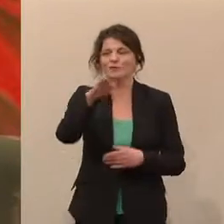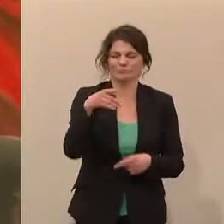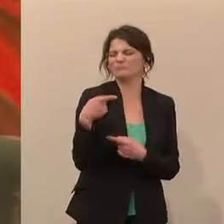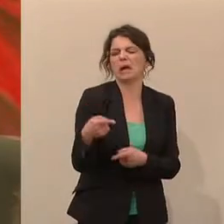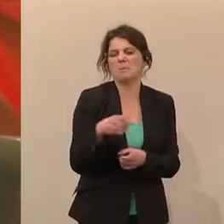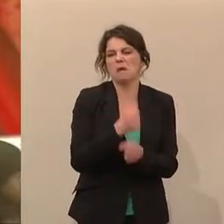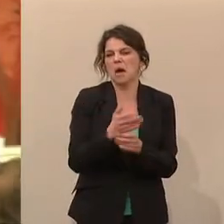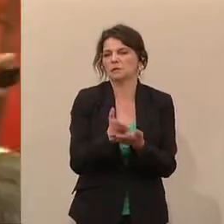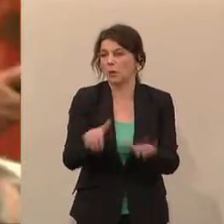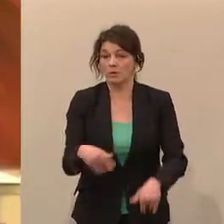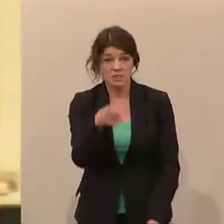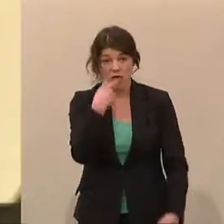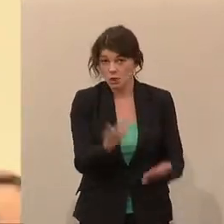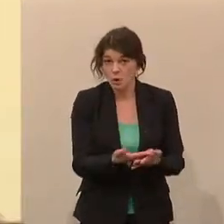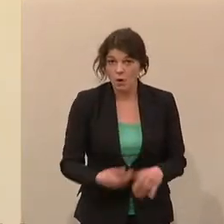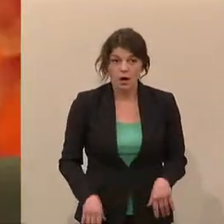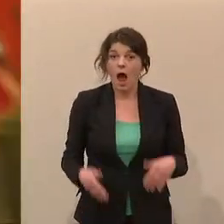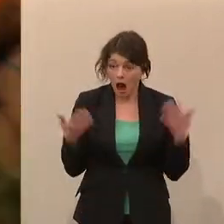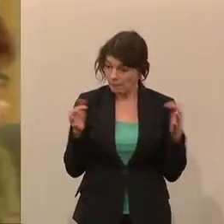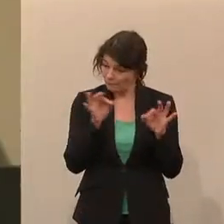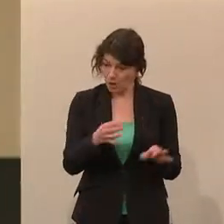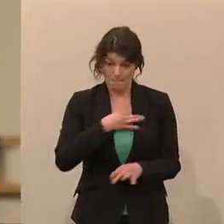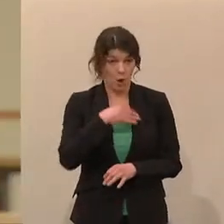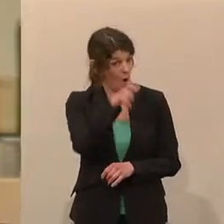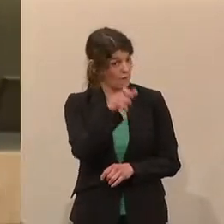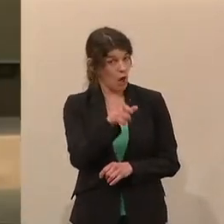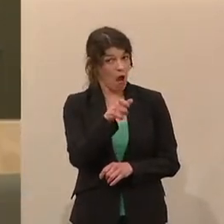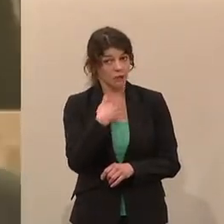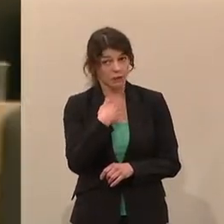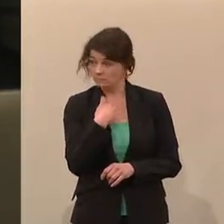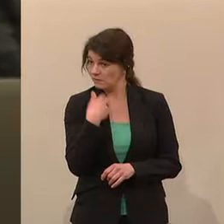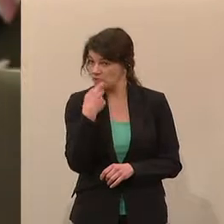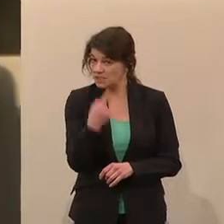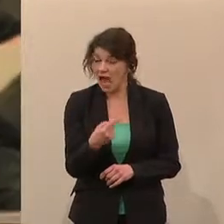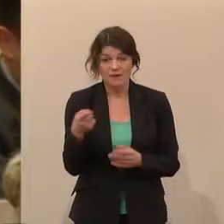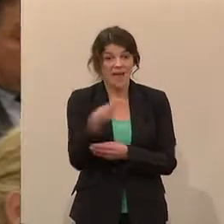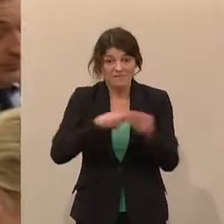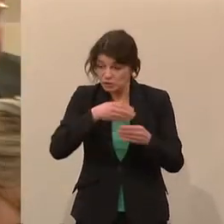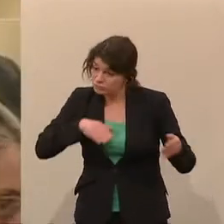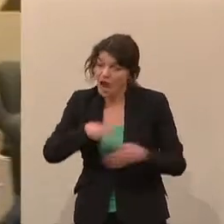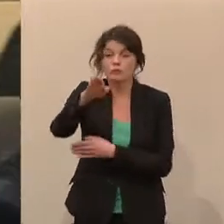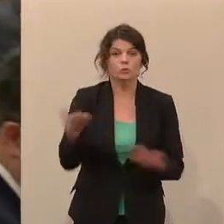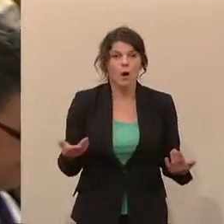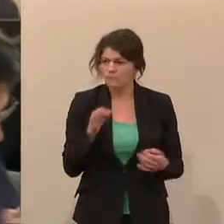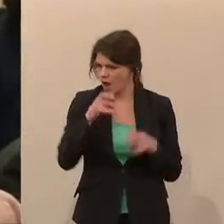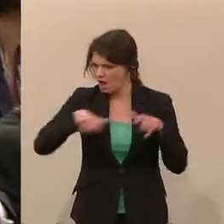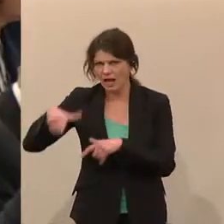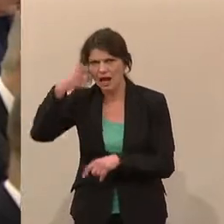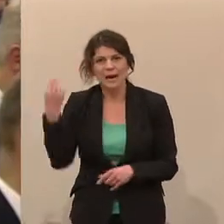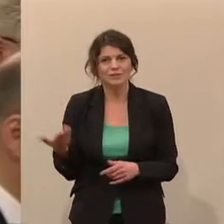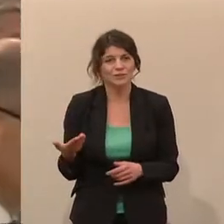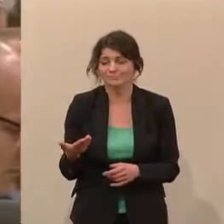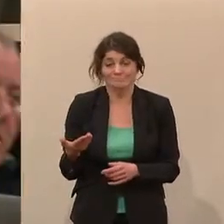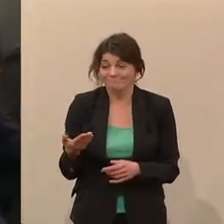richten das sagen sie aber stellvertretend für die betroffenen möchte ich sagen dass dieser aufschwung bei den älteren menschen dieser konjunktur auch schon